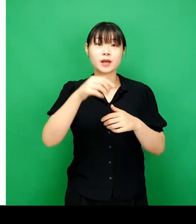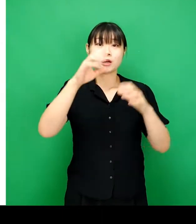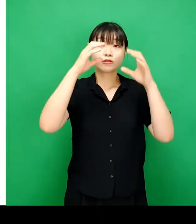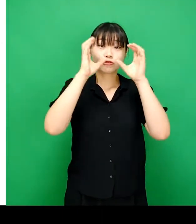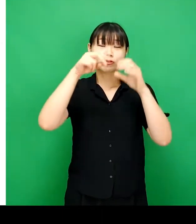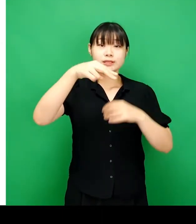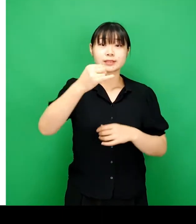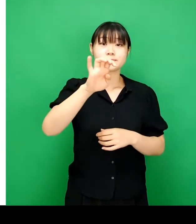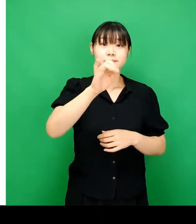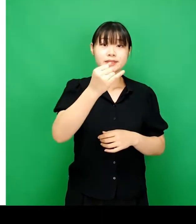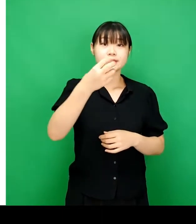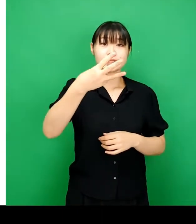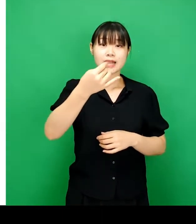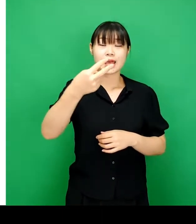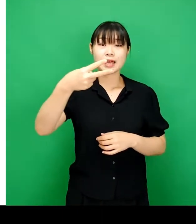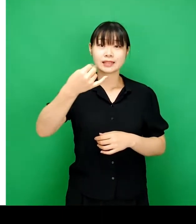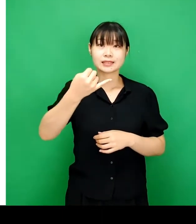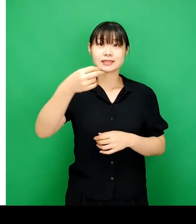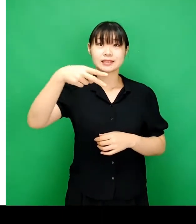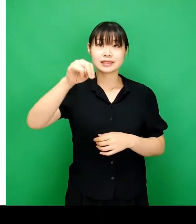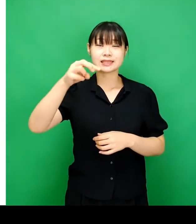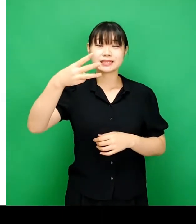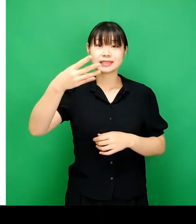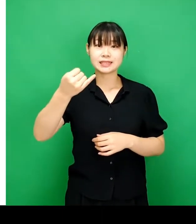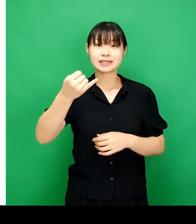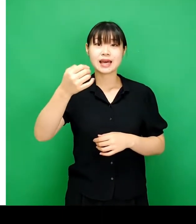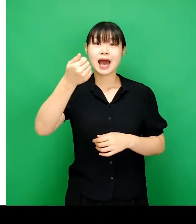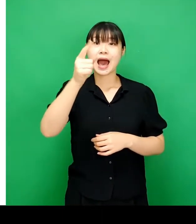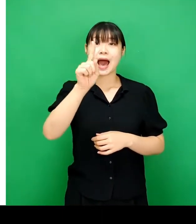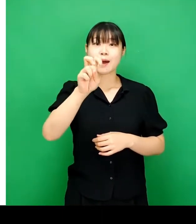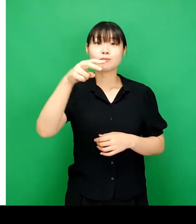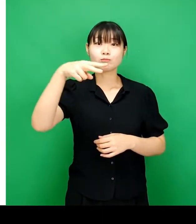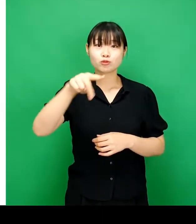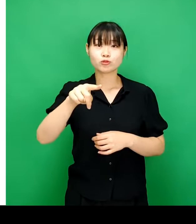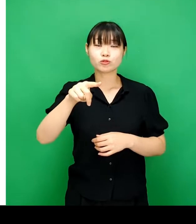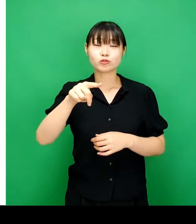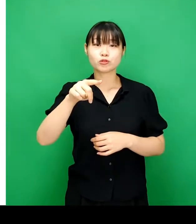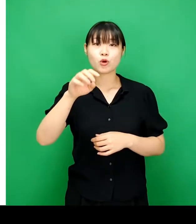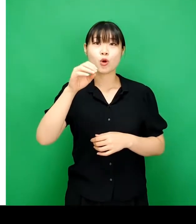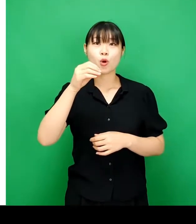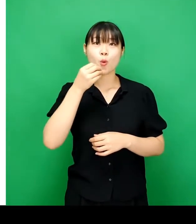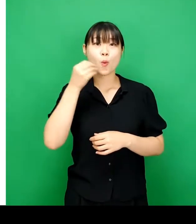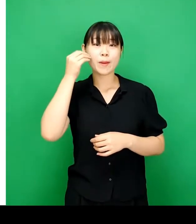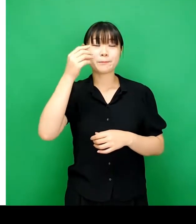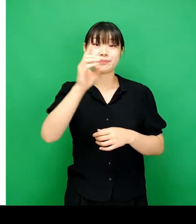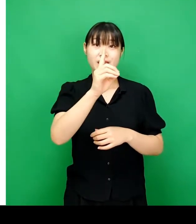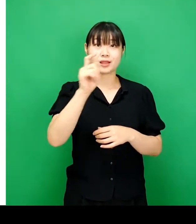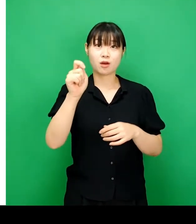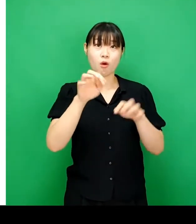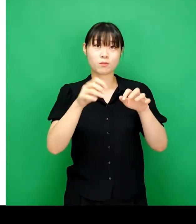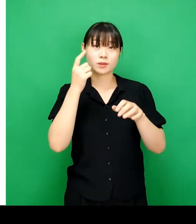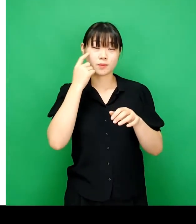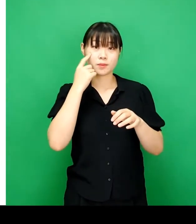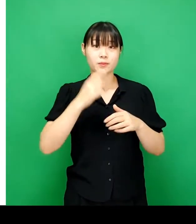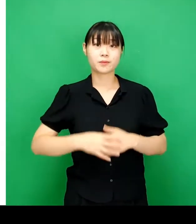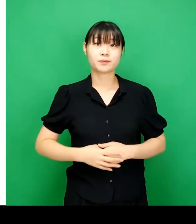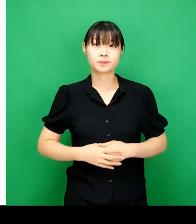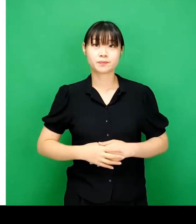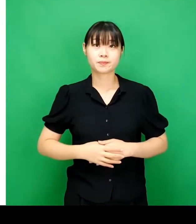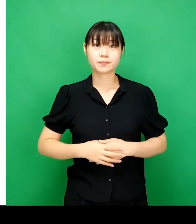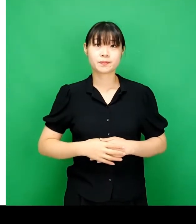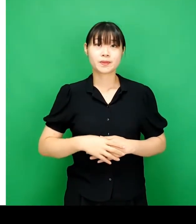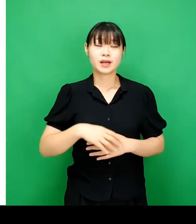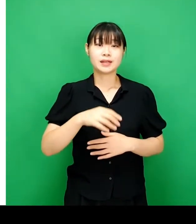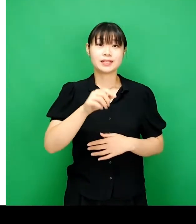구글 검색창에 구글 스프레드시트 함수 웹데이터라고 입력합니다.